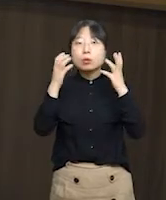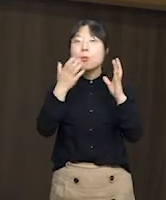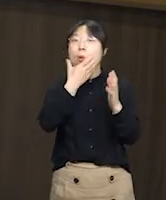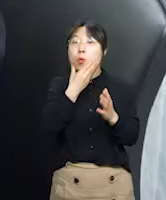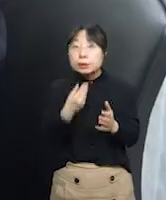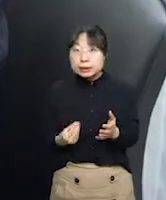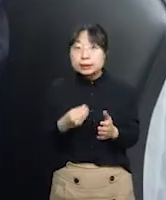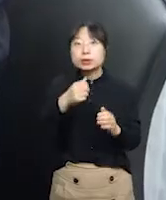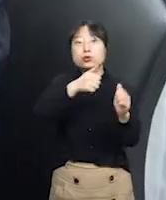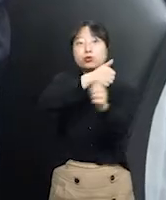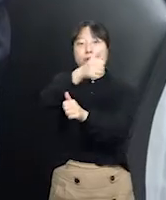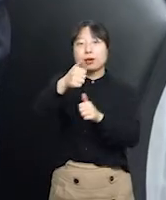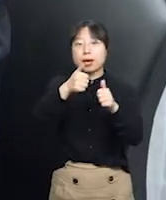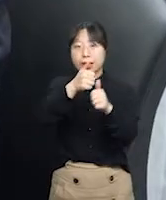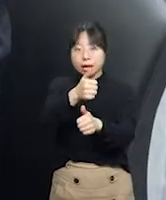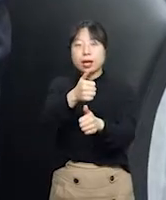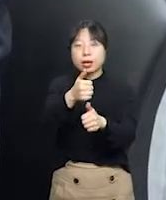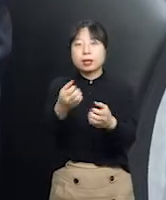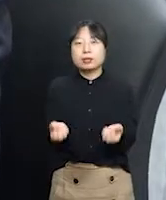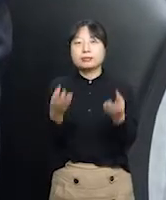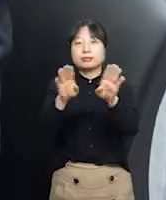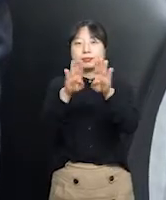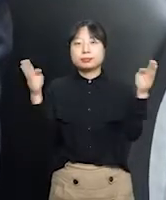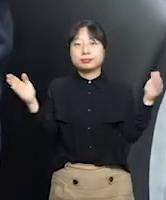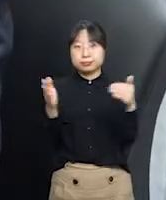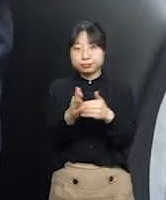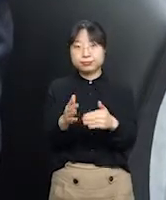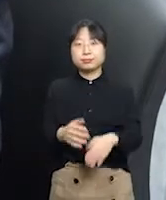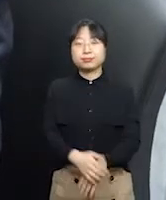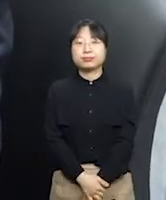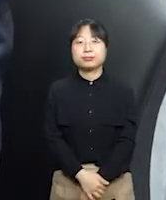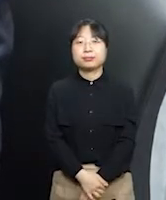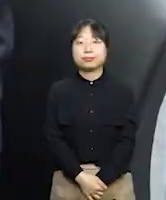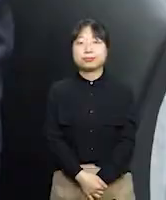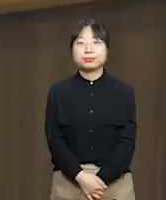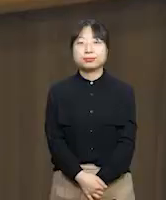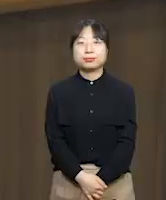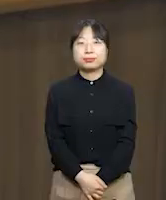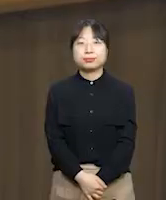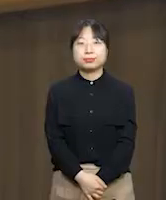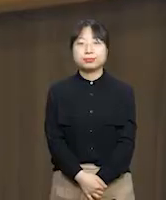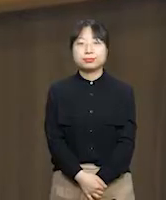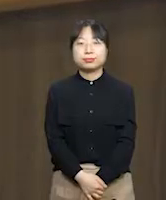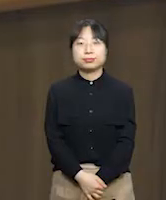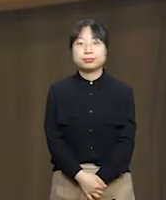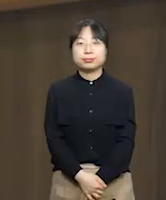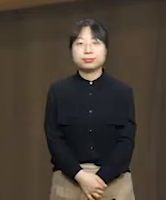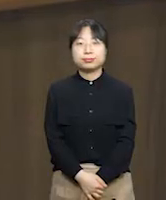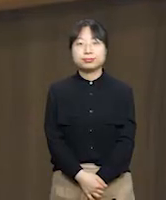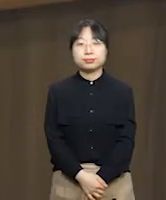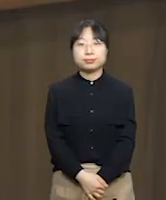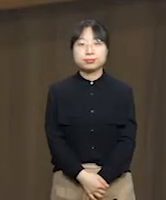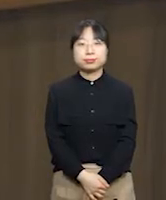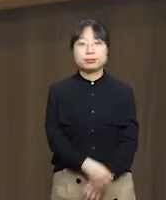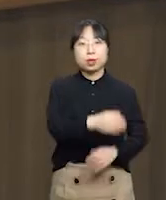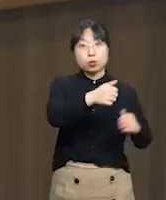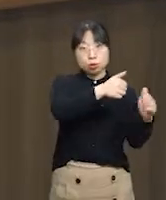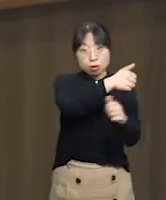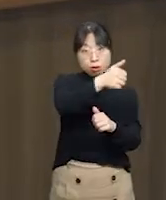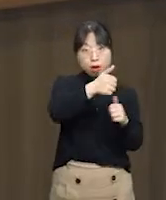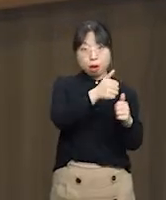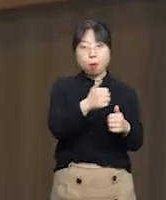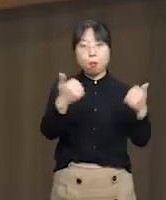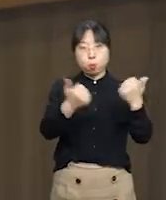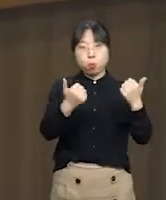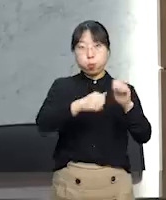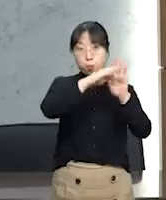위해 제1회 아동복지심의위원회를 시청 소회의실에서 개최했습니다. 이날 심의위원회에서는 지난해